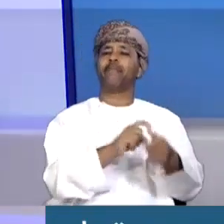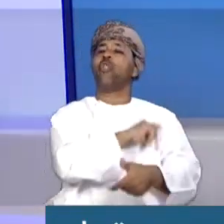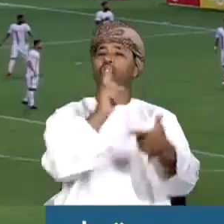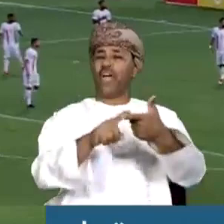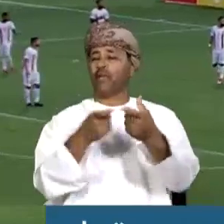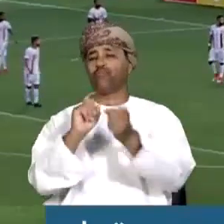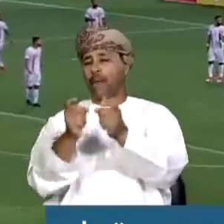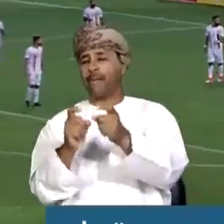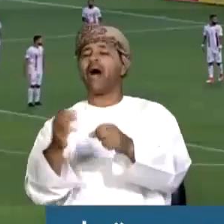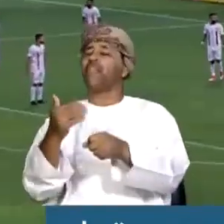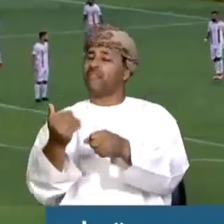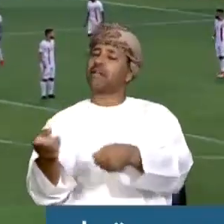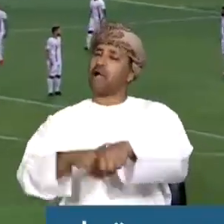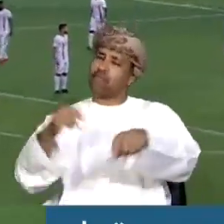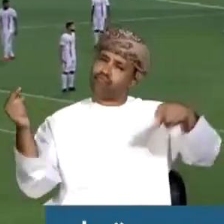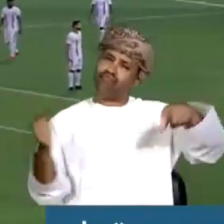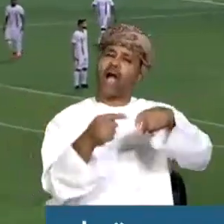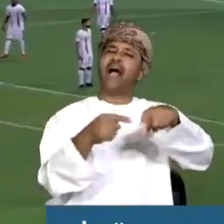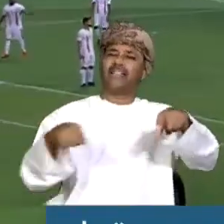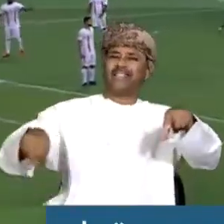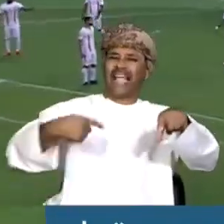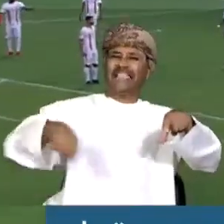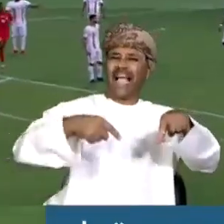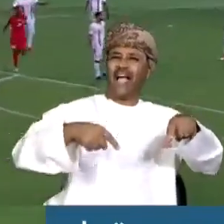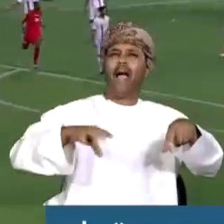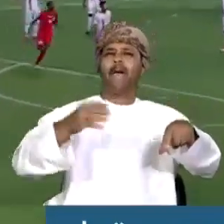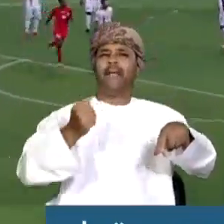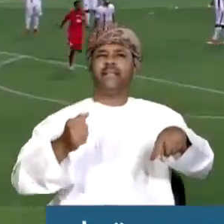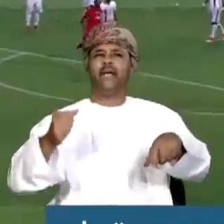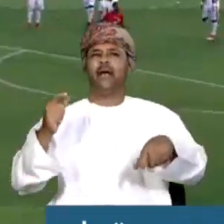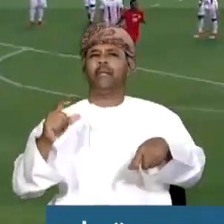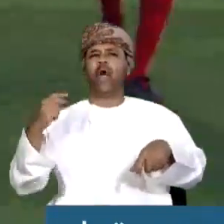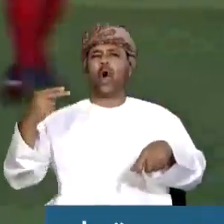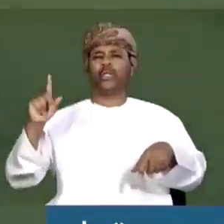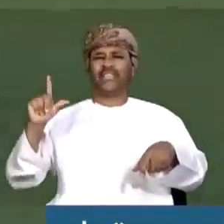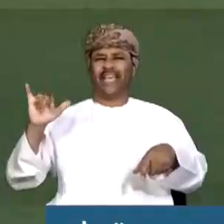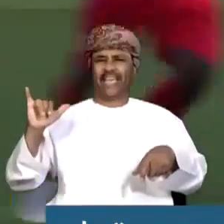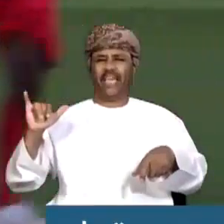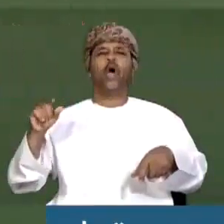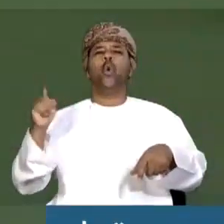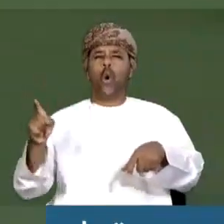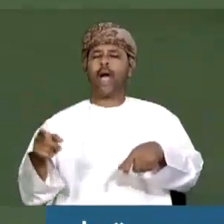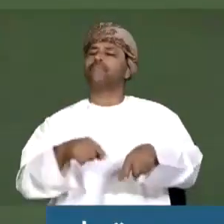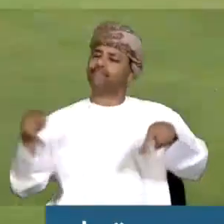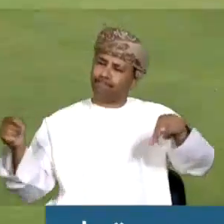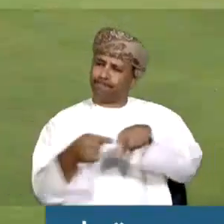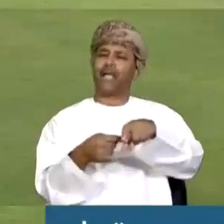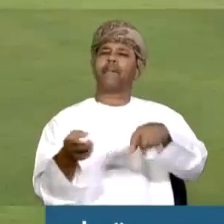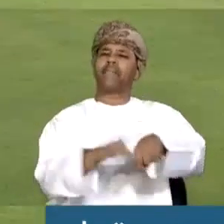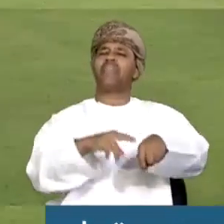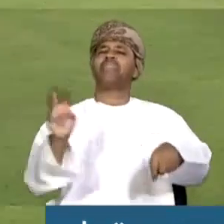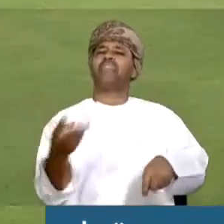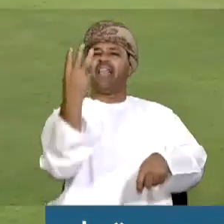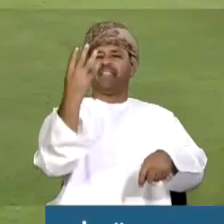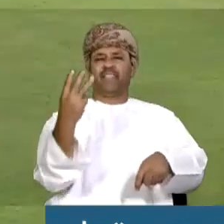الثاني تقدم ظفار من جديد ومن ضربة جزاء سجلها المهاجم عدي خضر، والذي أمن النتيجة لظفار